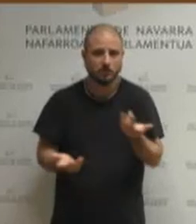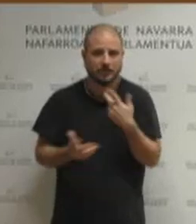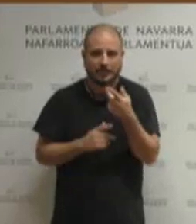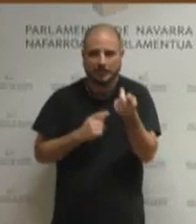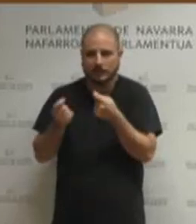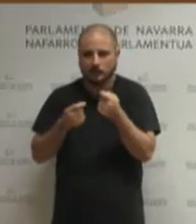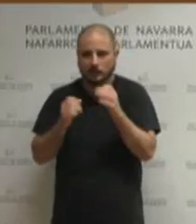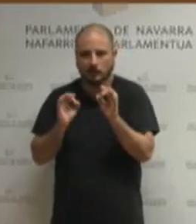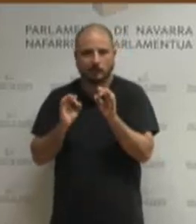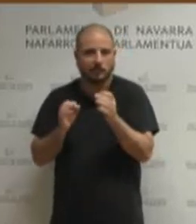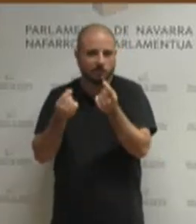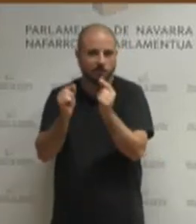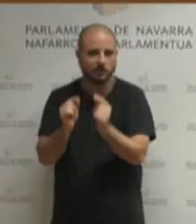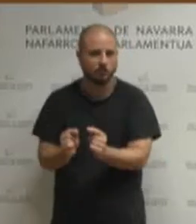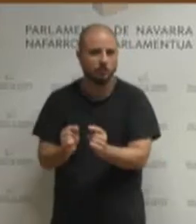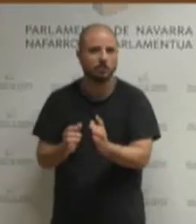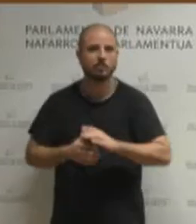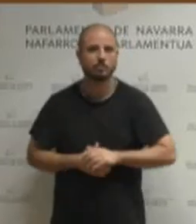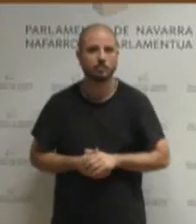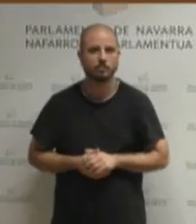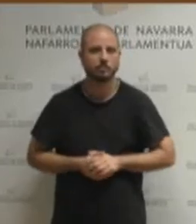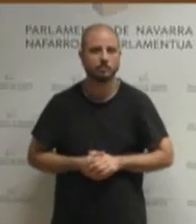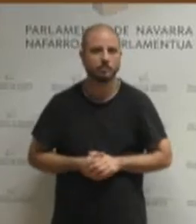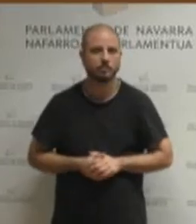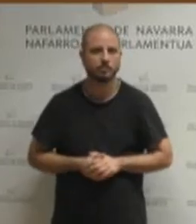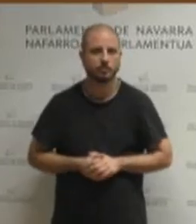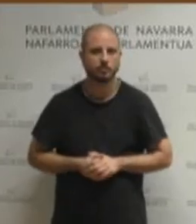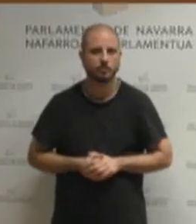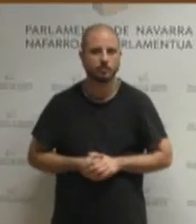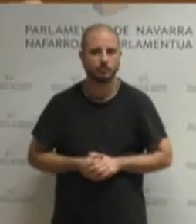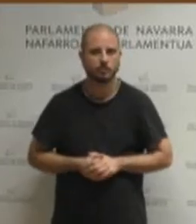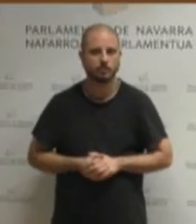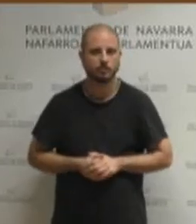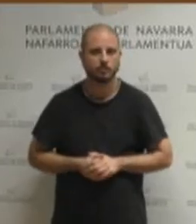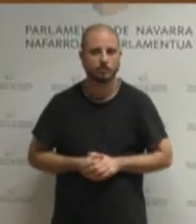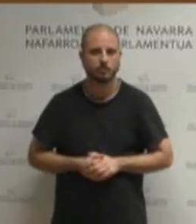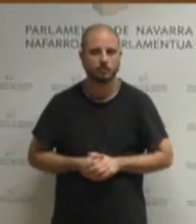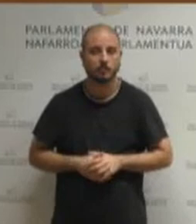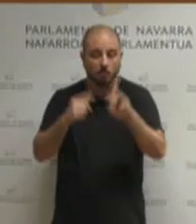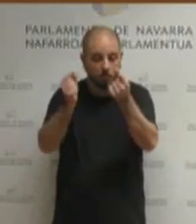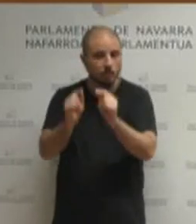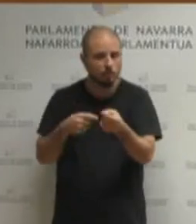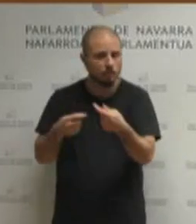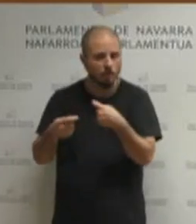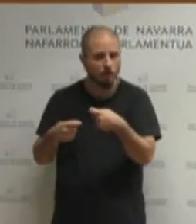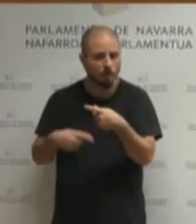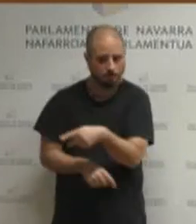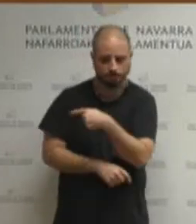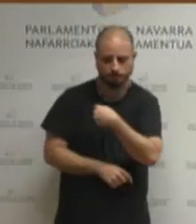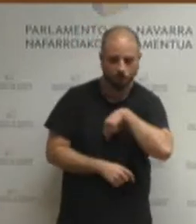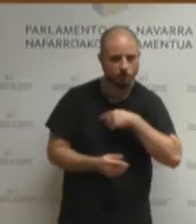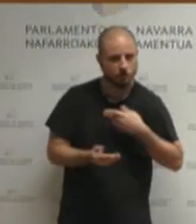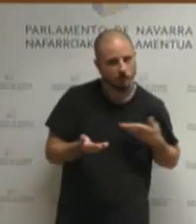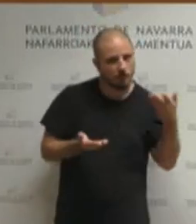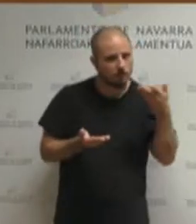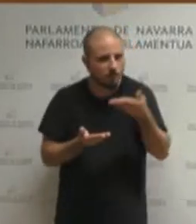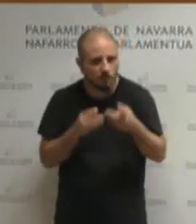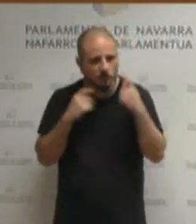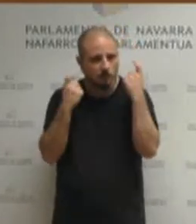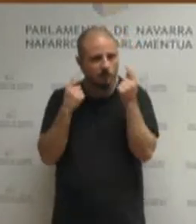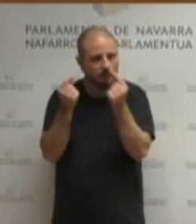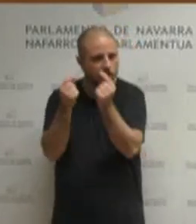zanei dugu eure ekarpenetan zaiatu garela aurrekontuak obetzen eta eta huztedut